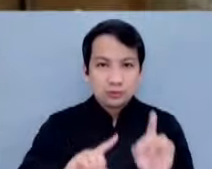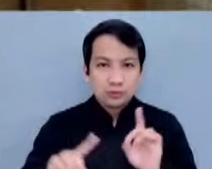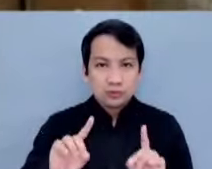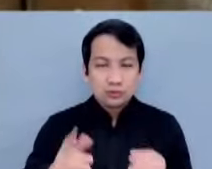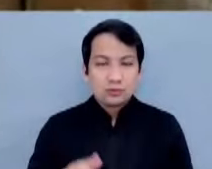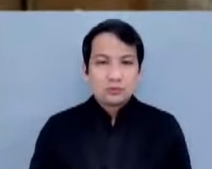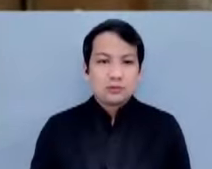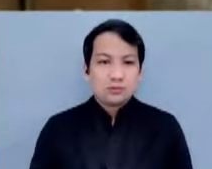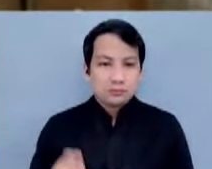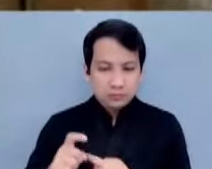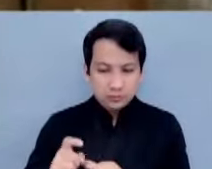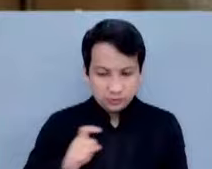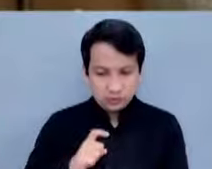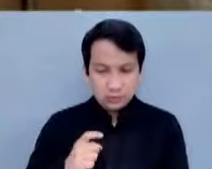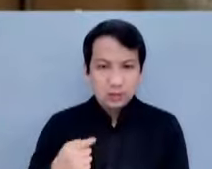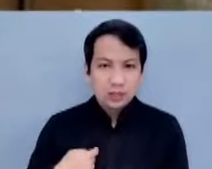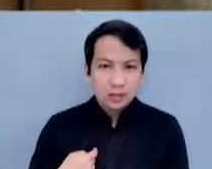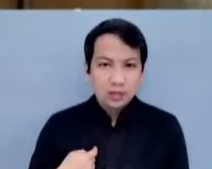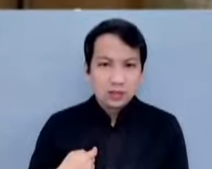text to